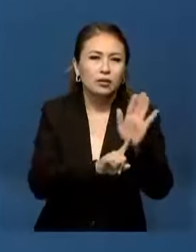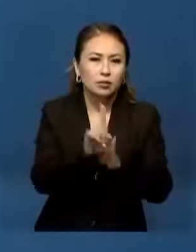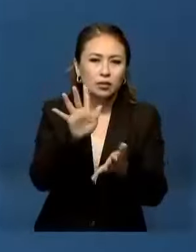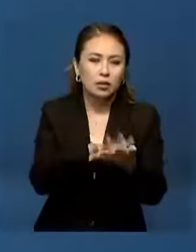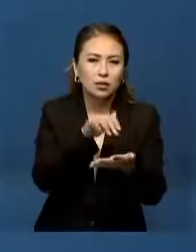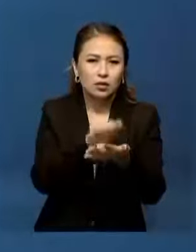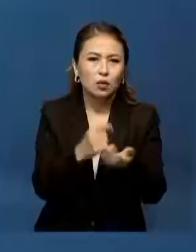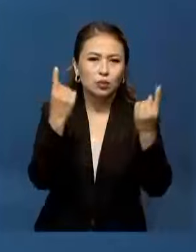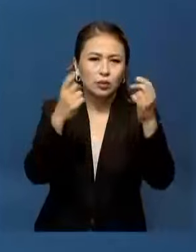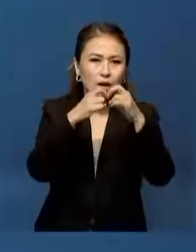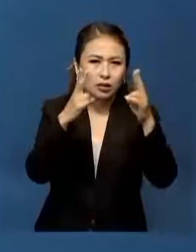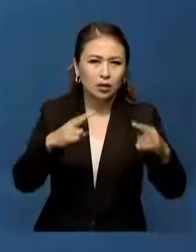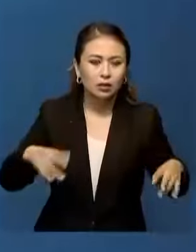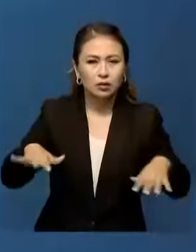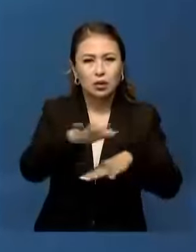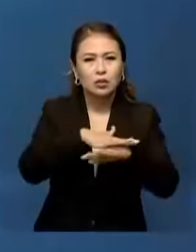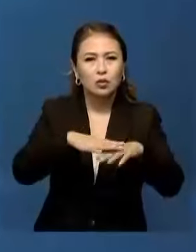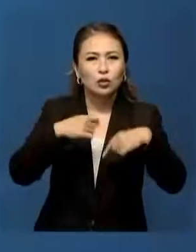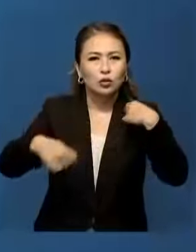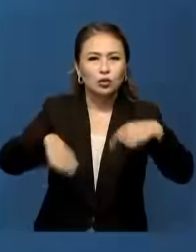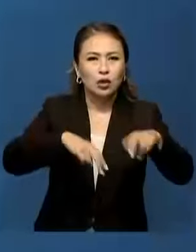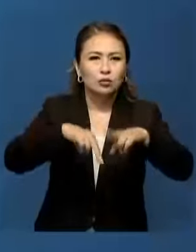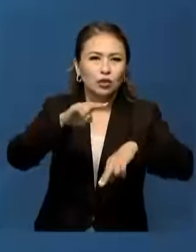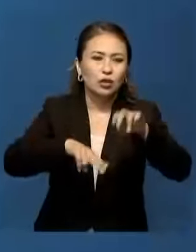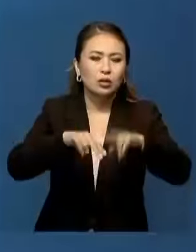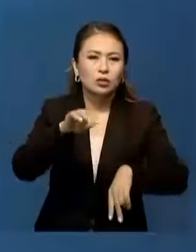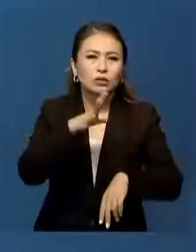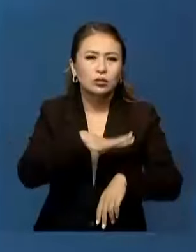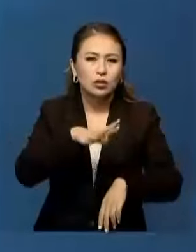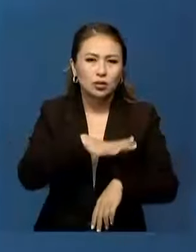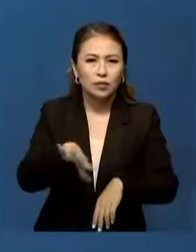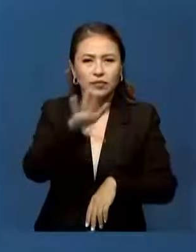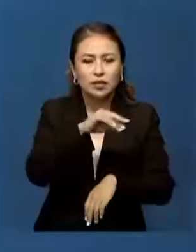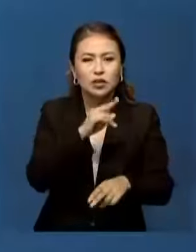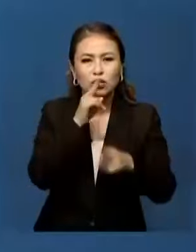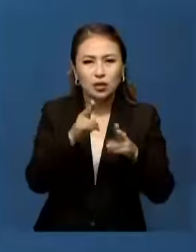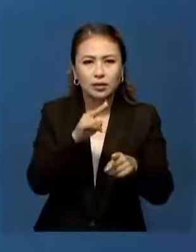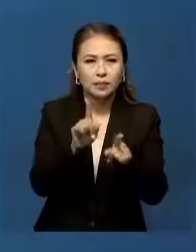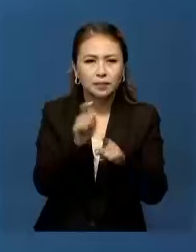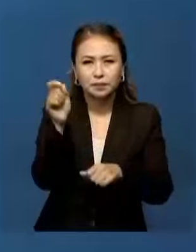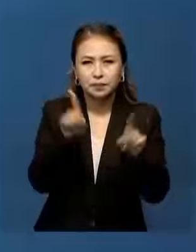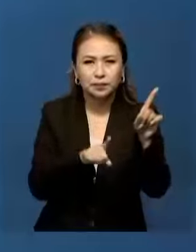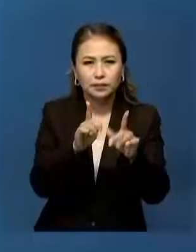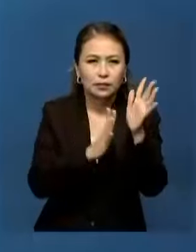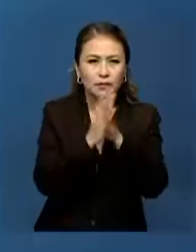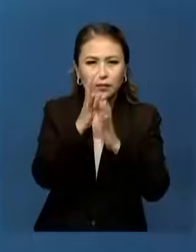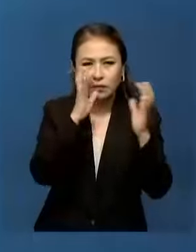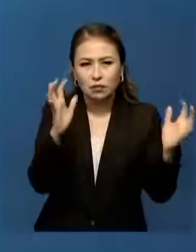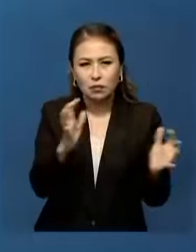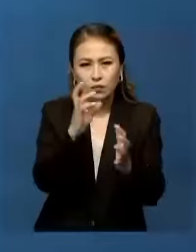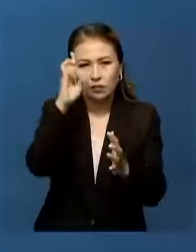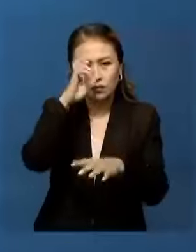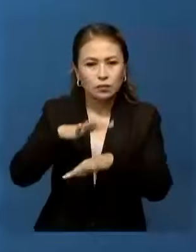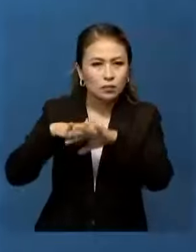басталған. Олар зәулім ғимараттың алдына сауда үйінің салынып жатқанына қынжылады. Сондай-ақ, сирек кездесетін өсімдіктерді